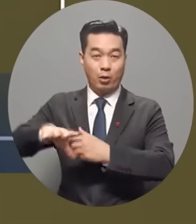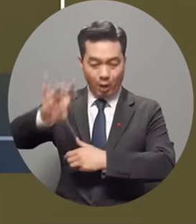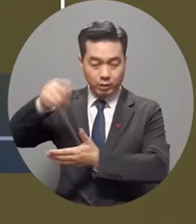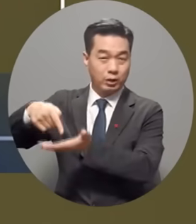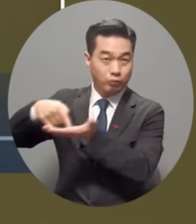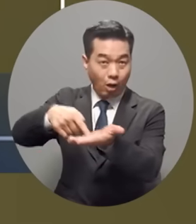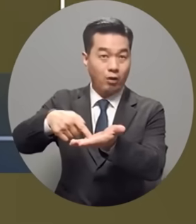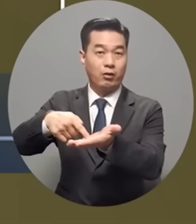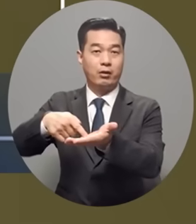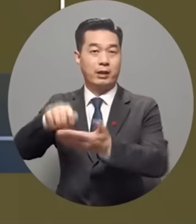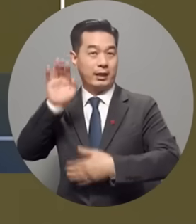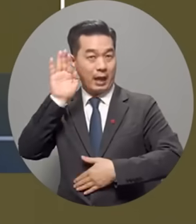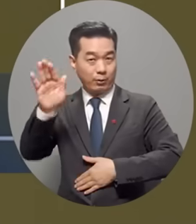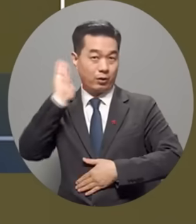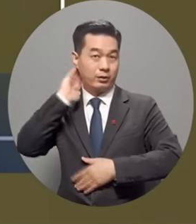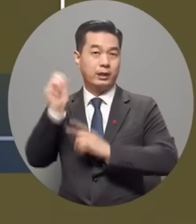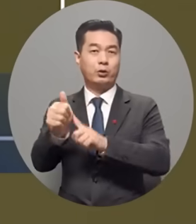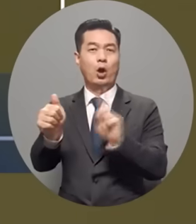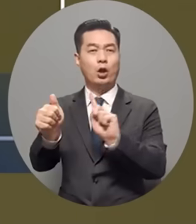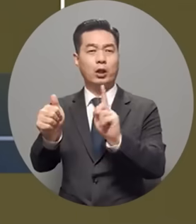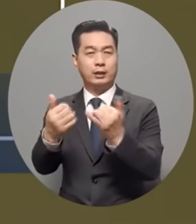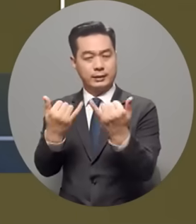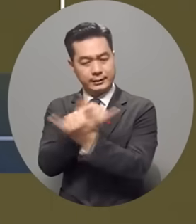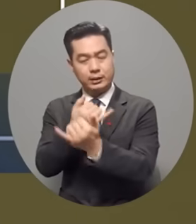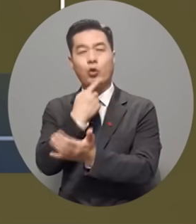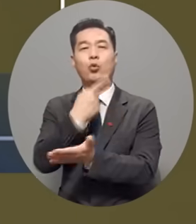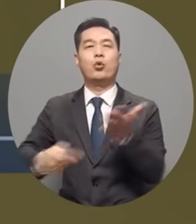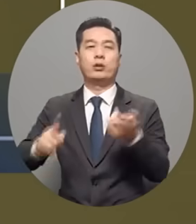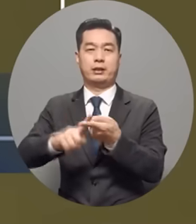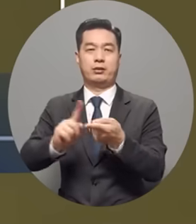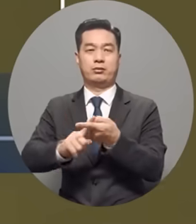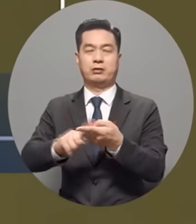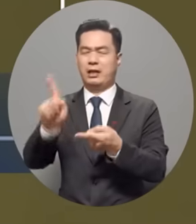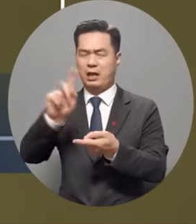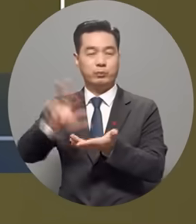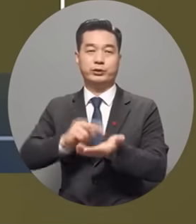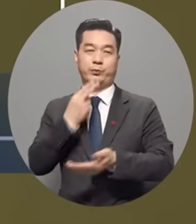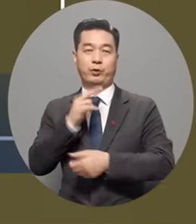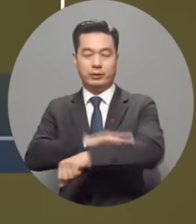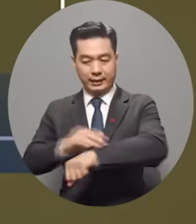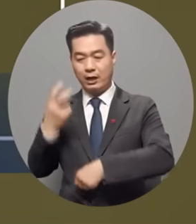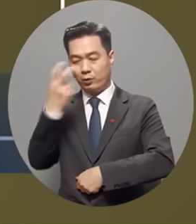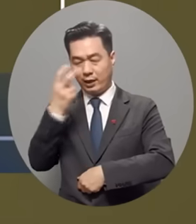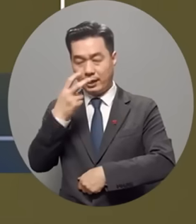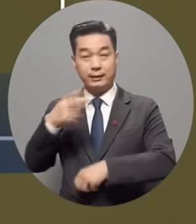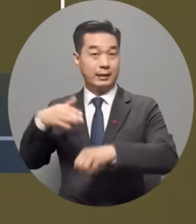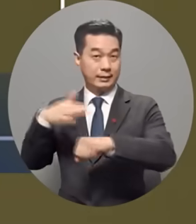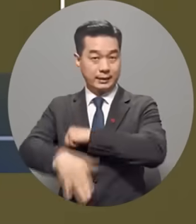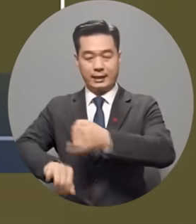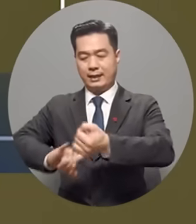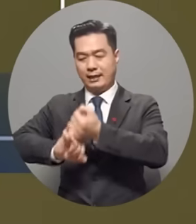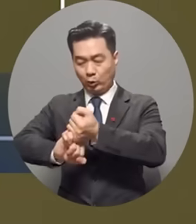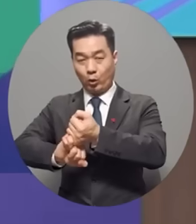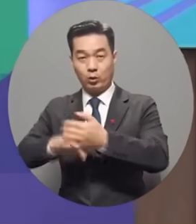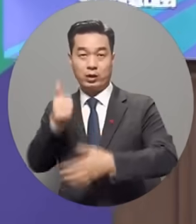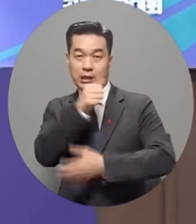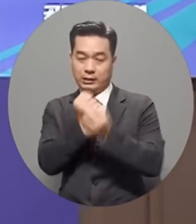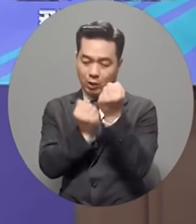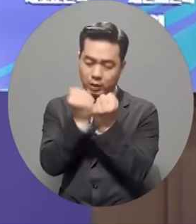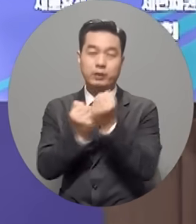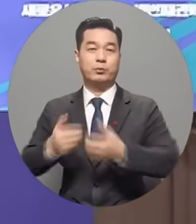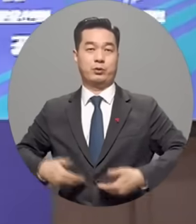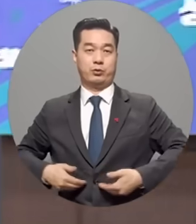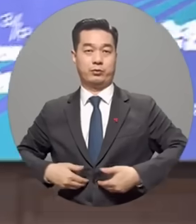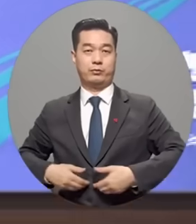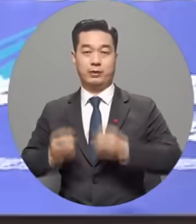주문하면서 앞으로는 대통령의 어떤 친인척 리스크를 문제 없도록 관리하겠다. 이런 식의 약속을 통한 설득 과정.